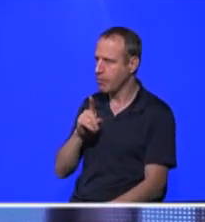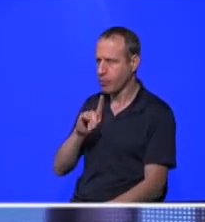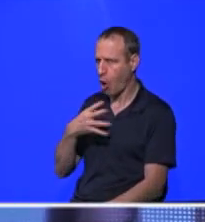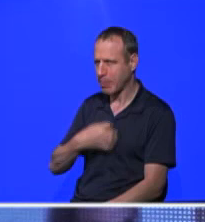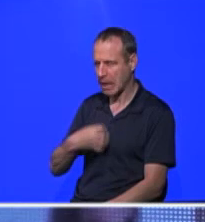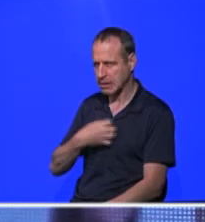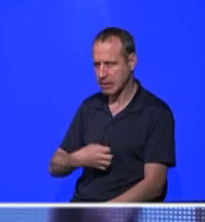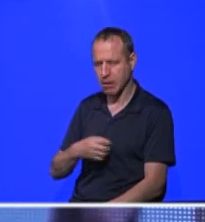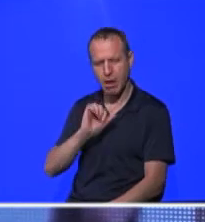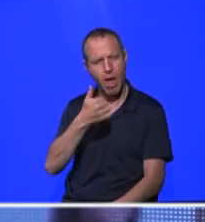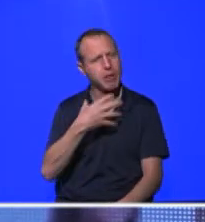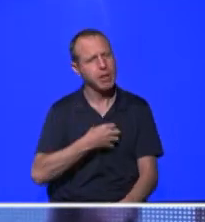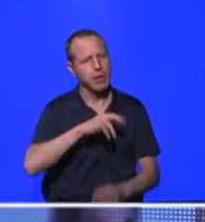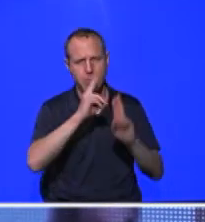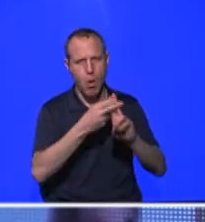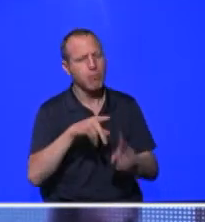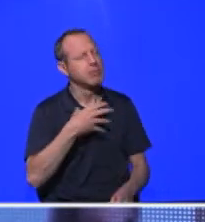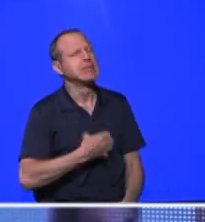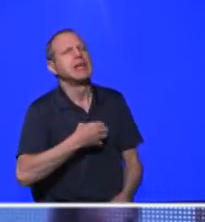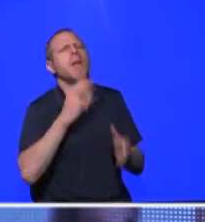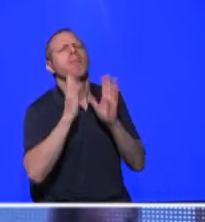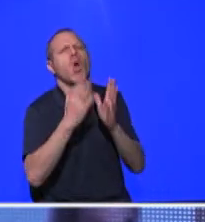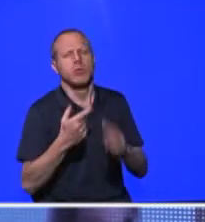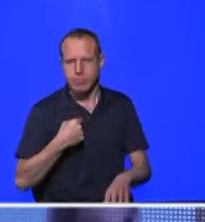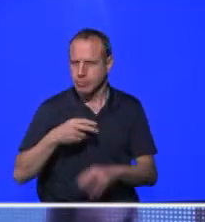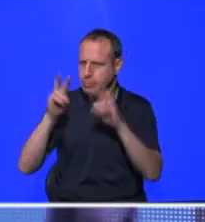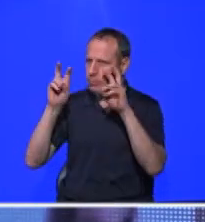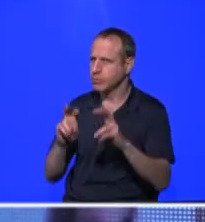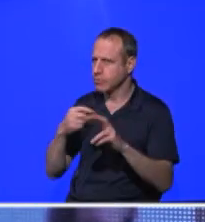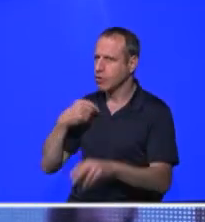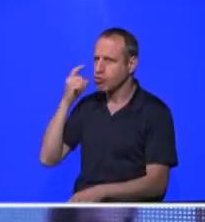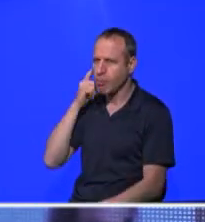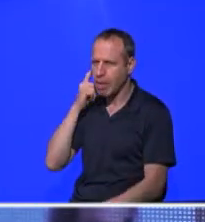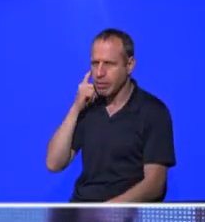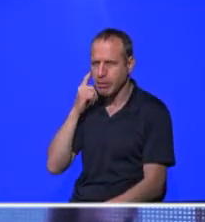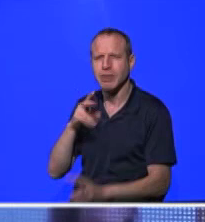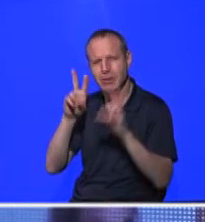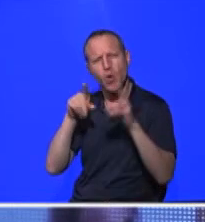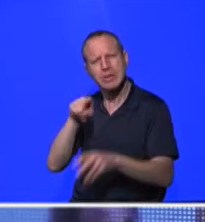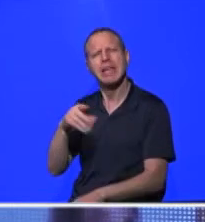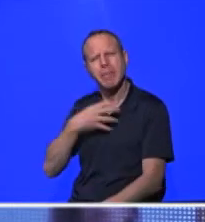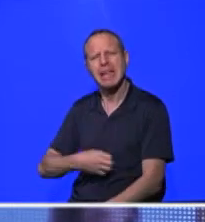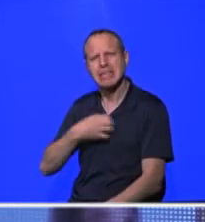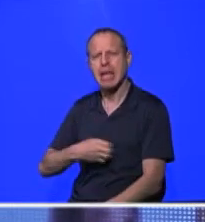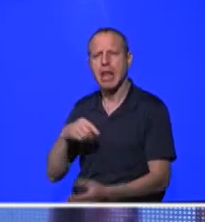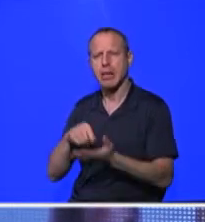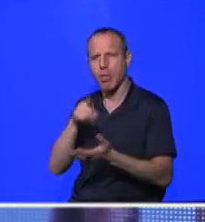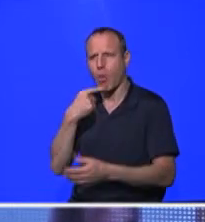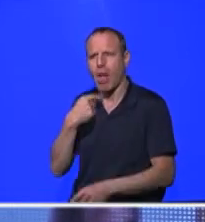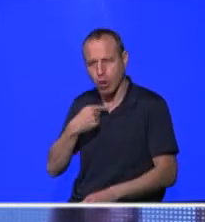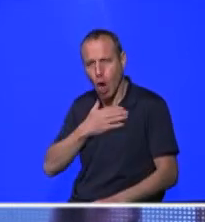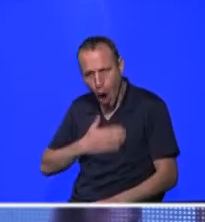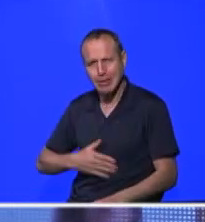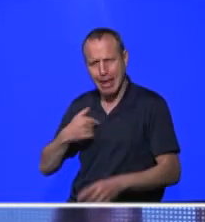הכי מתסכל בעולם, מתסכל מאוד. אני יושבת, אני שומעת, כאילו, זה מתסכל, כי אתה אומר, אני רוצה, אני